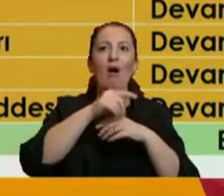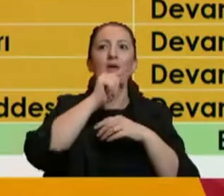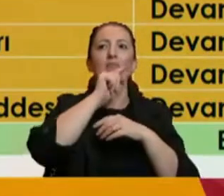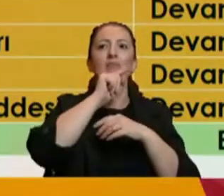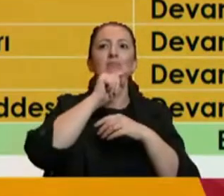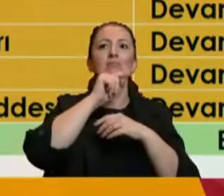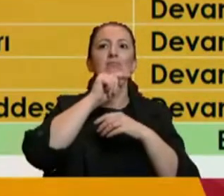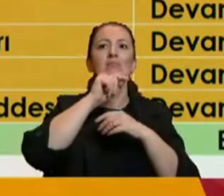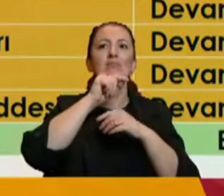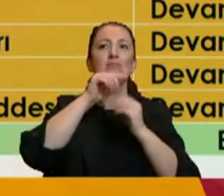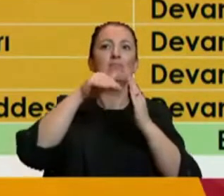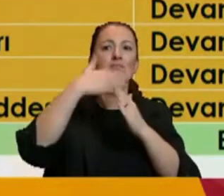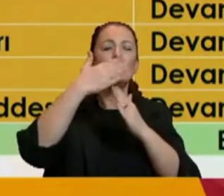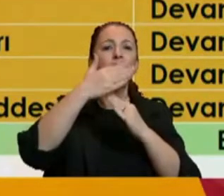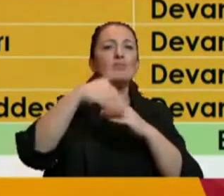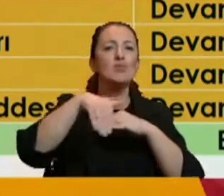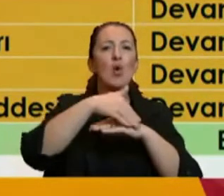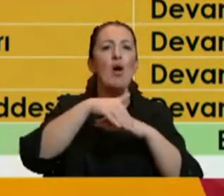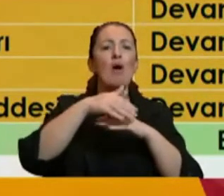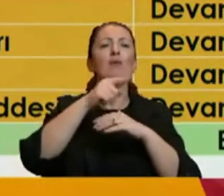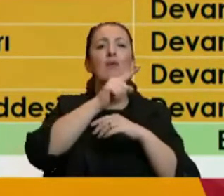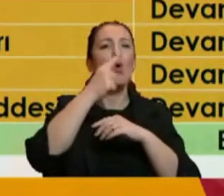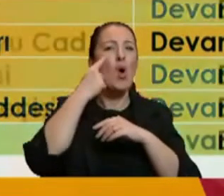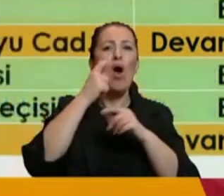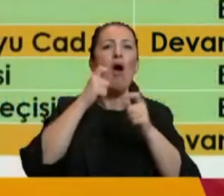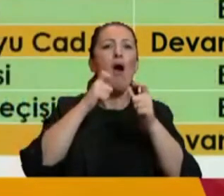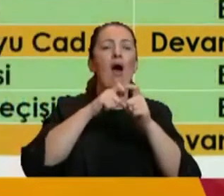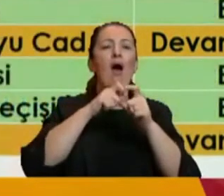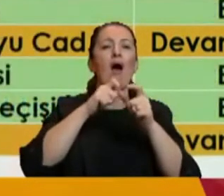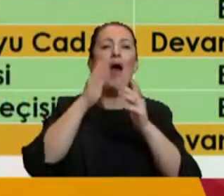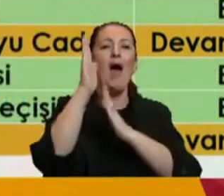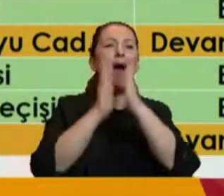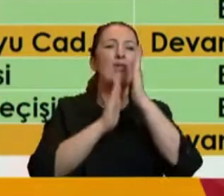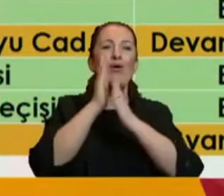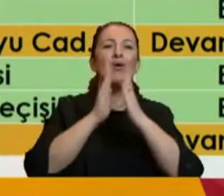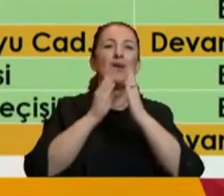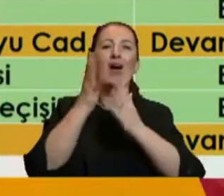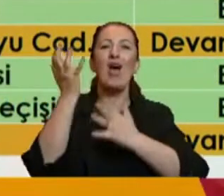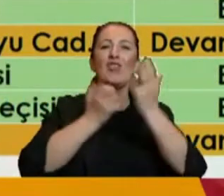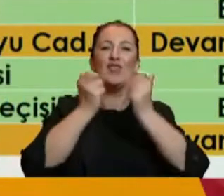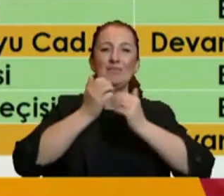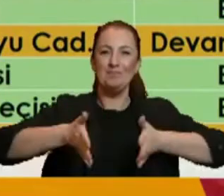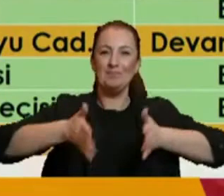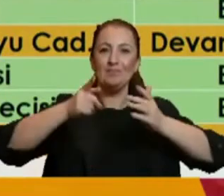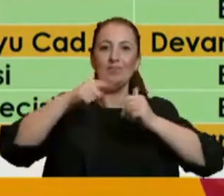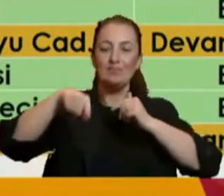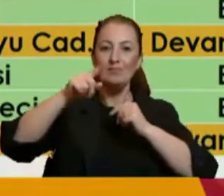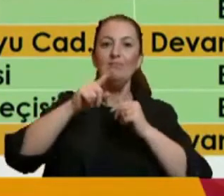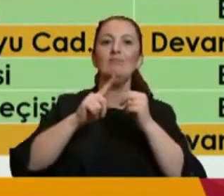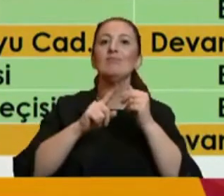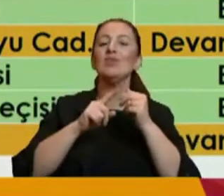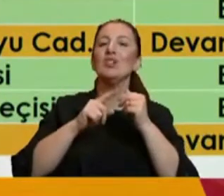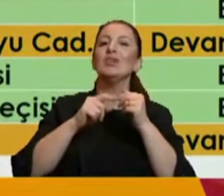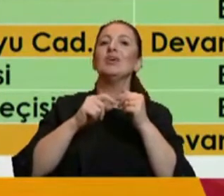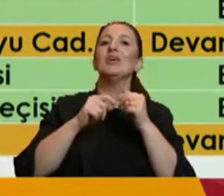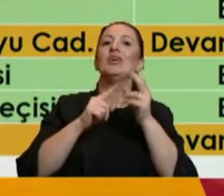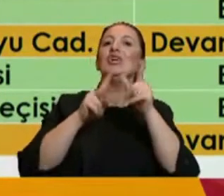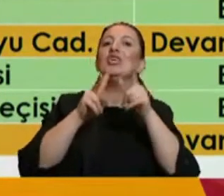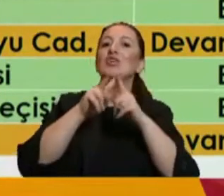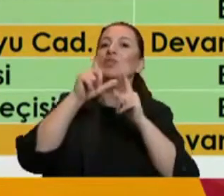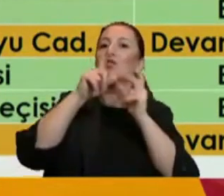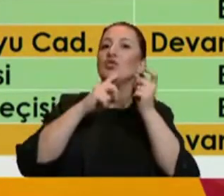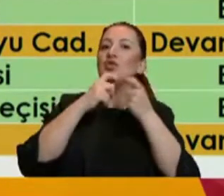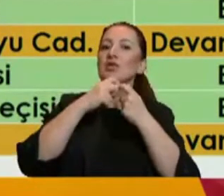Caddesi devam ediyor Galeri altgeçidi tamamladık İncirli caddesine başladık bu da